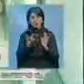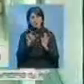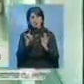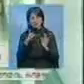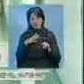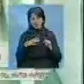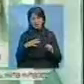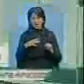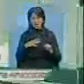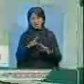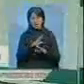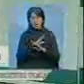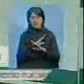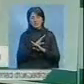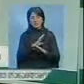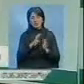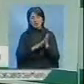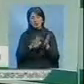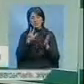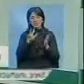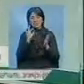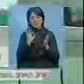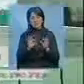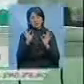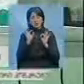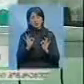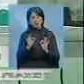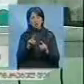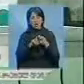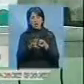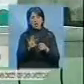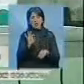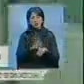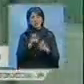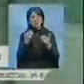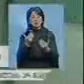85%-ია. საქართველოში კი გარდაცვლილთა 93%-ის